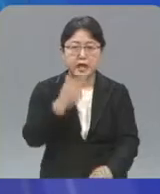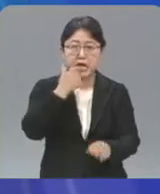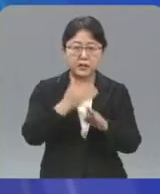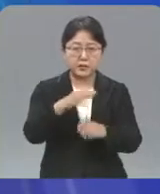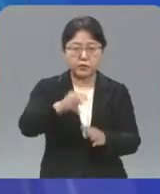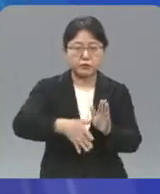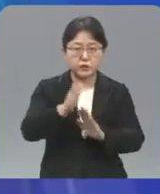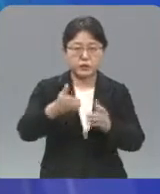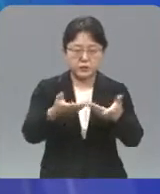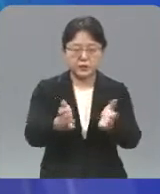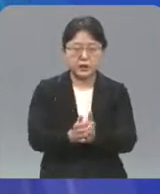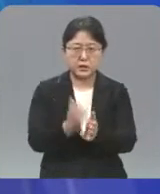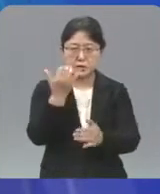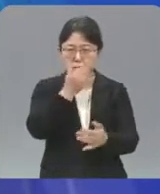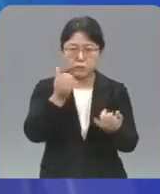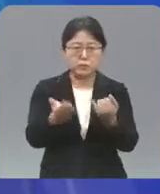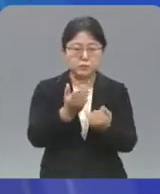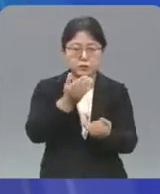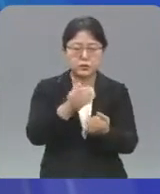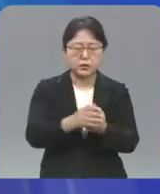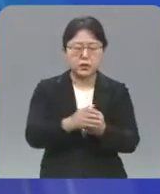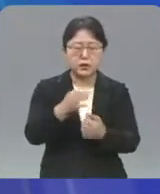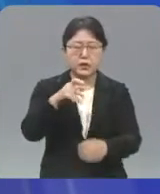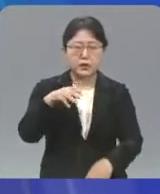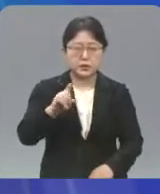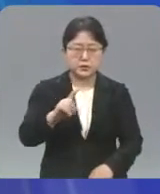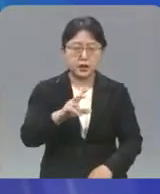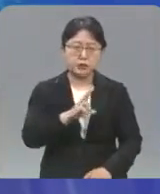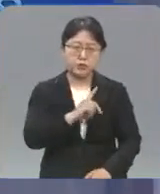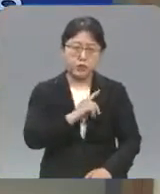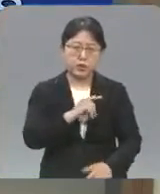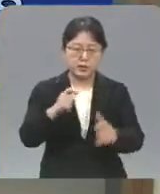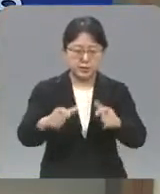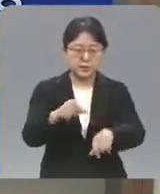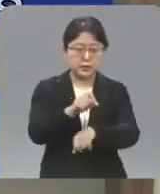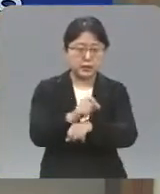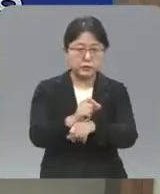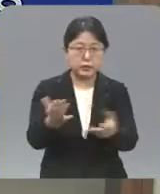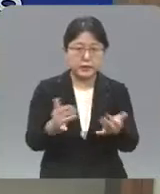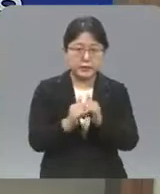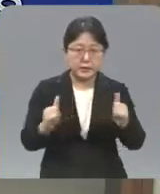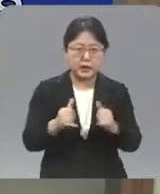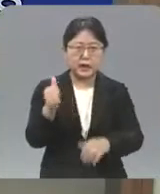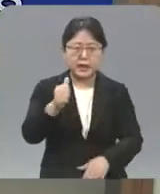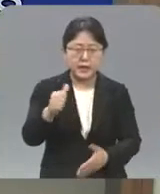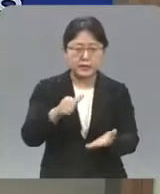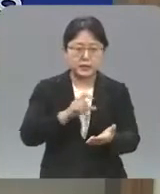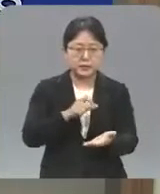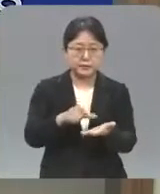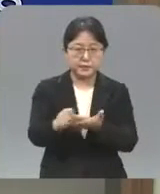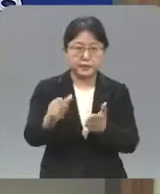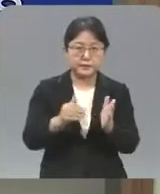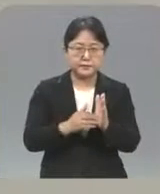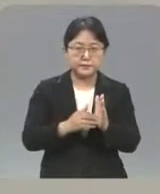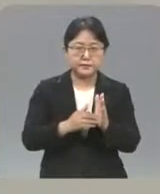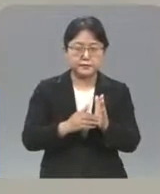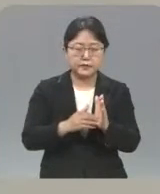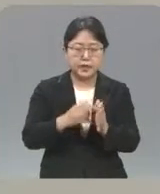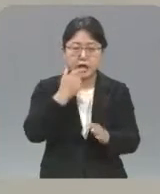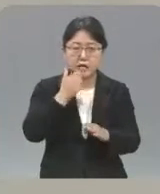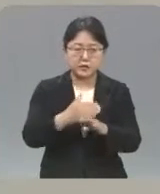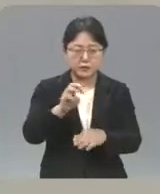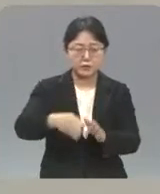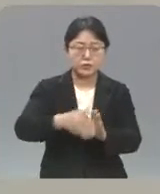민주당 광주시당이 성범죄 의혹을 받고 있는 양향자 의원의 지역사무소 직원 A씨를 제명 처분했습니다.